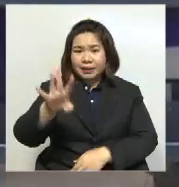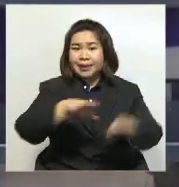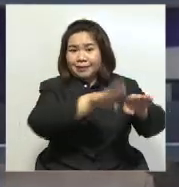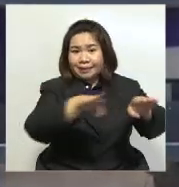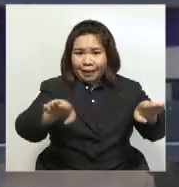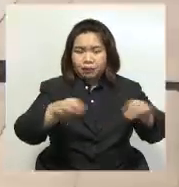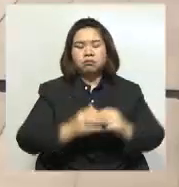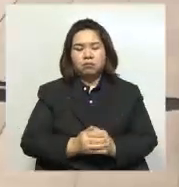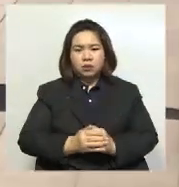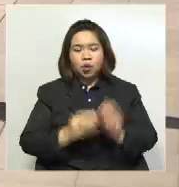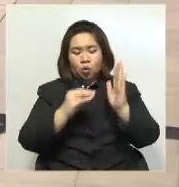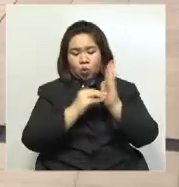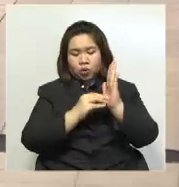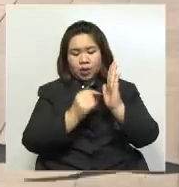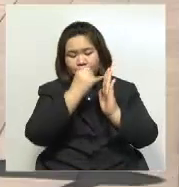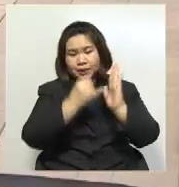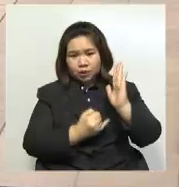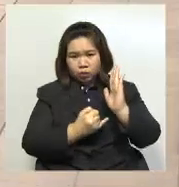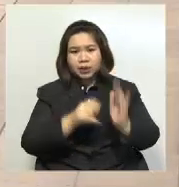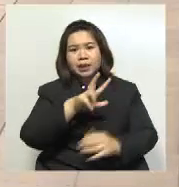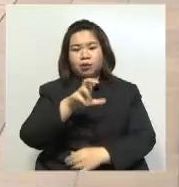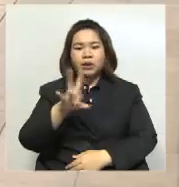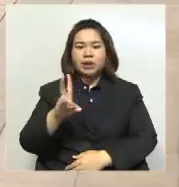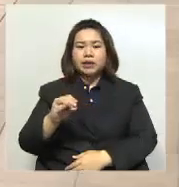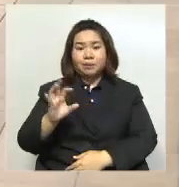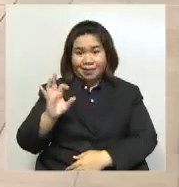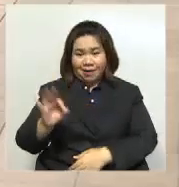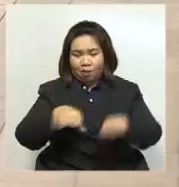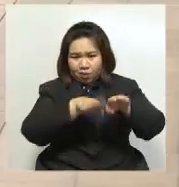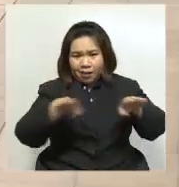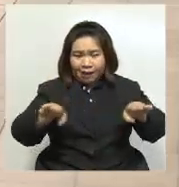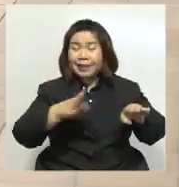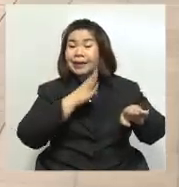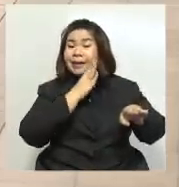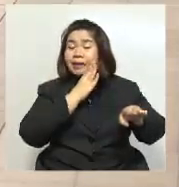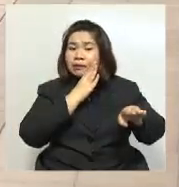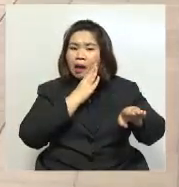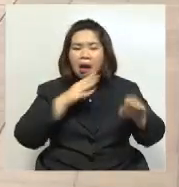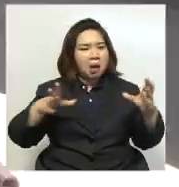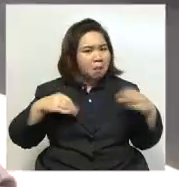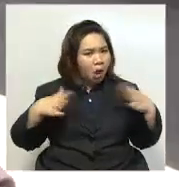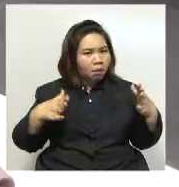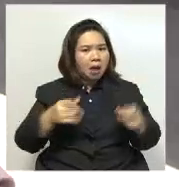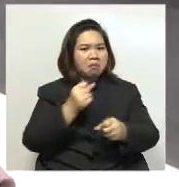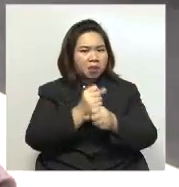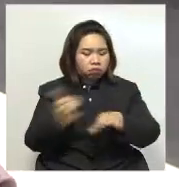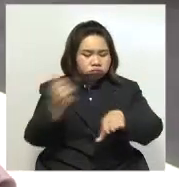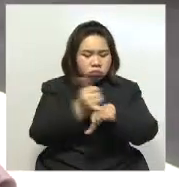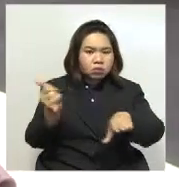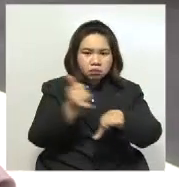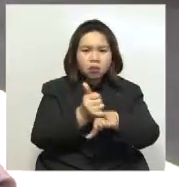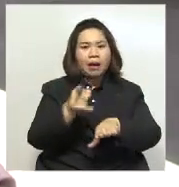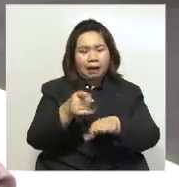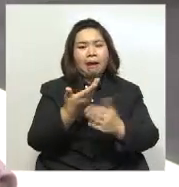หมวด2วิ่งกรุงเทพต่างจังหวัดมีอยู่379คันค่ะซึ่งถ้าหากฝ่าฝืนนำรถมาวิ่งรับส่งผู้โดยสารก็จะถูกจับแ